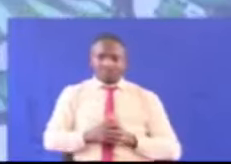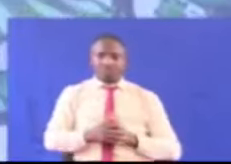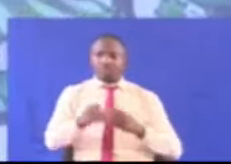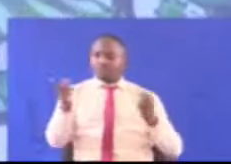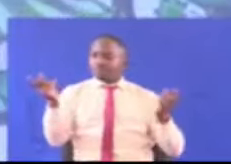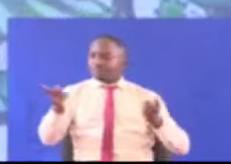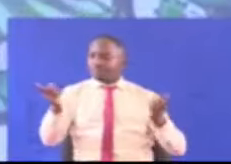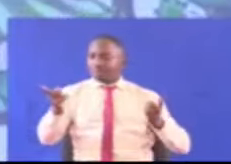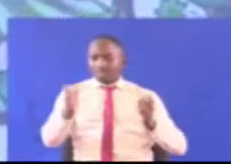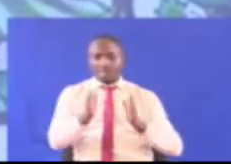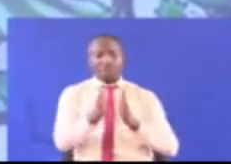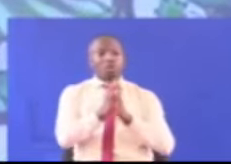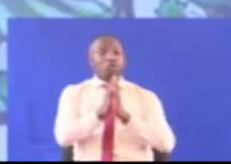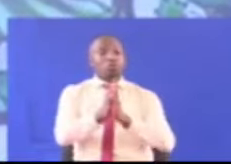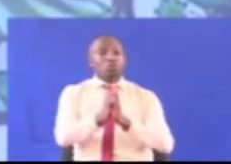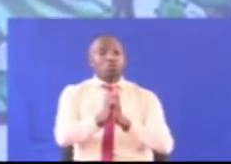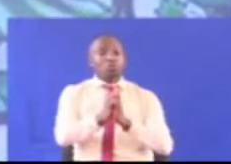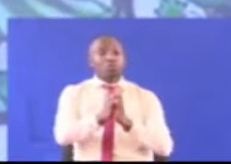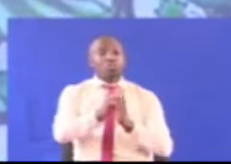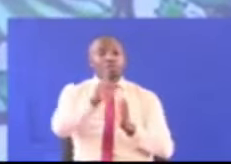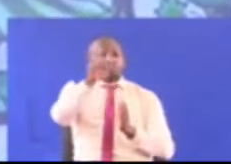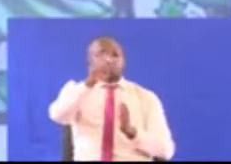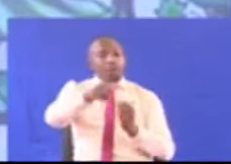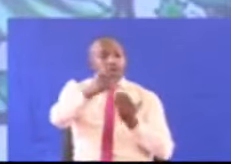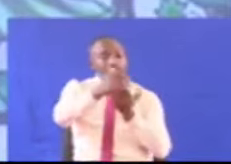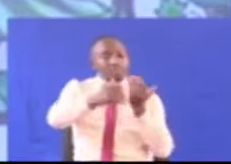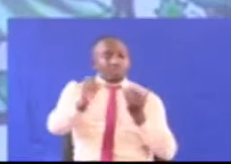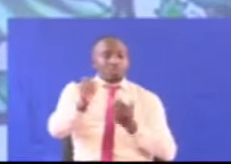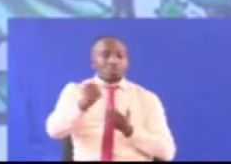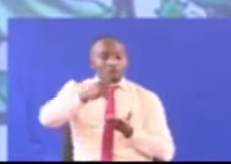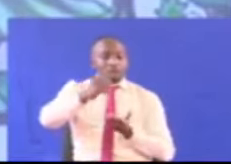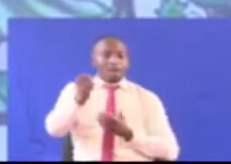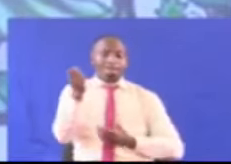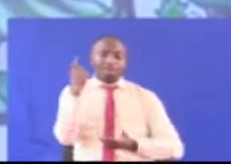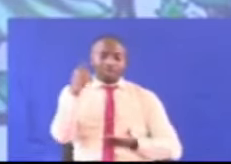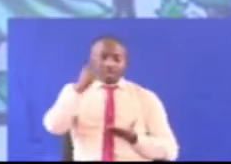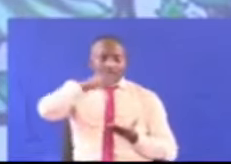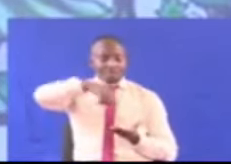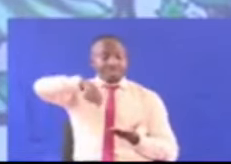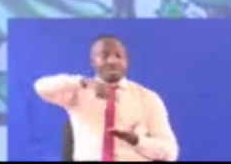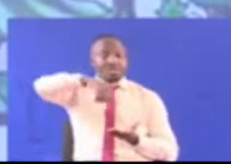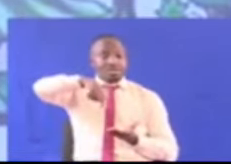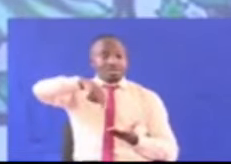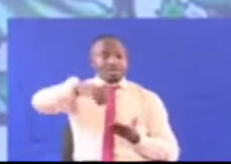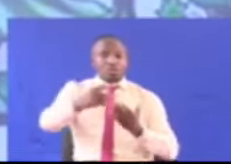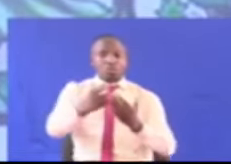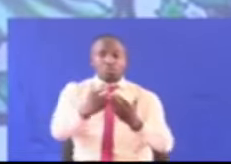sana wananchi wa Mbeya mjini. Kwa sababu